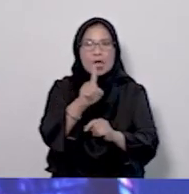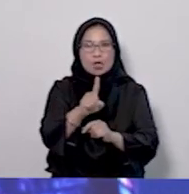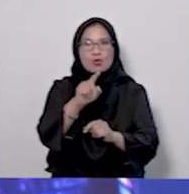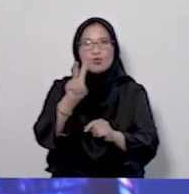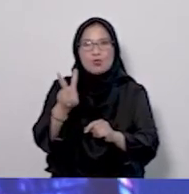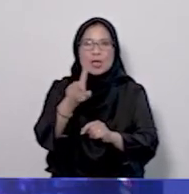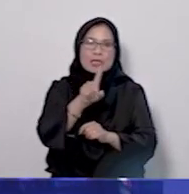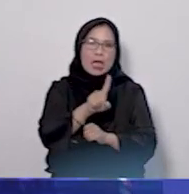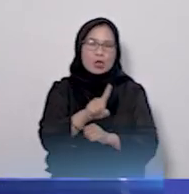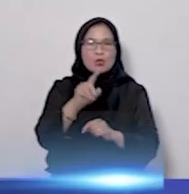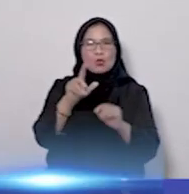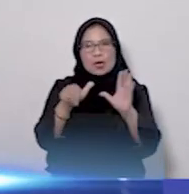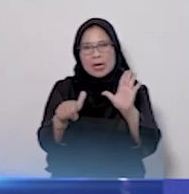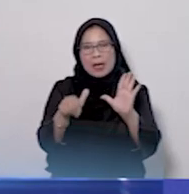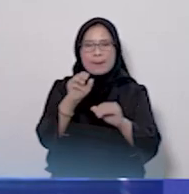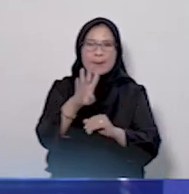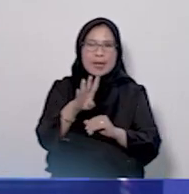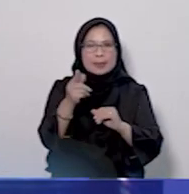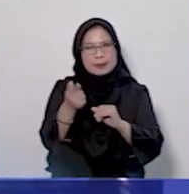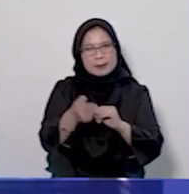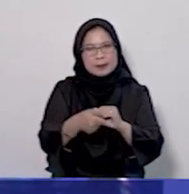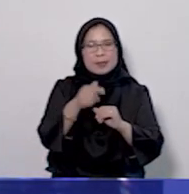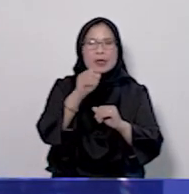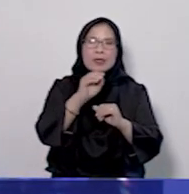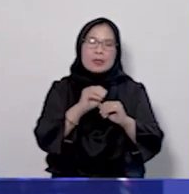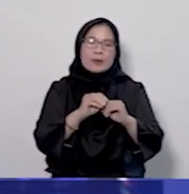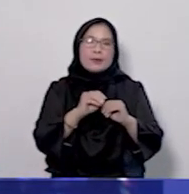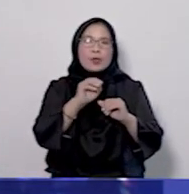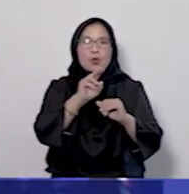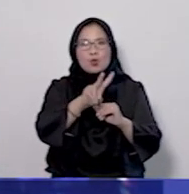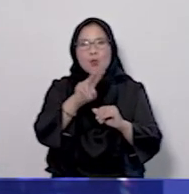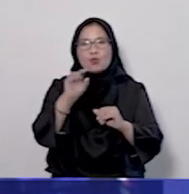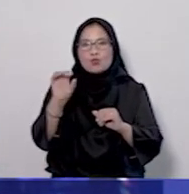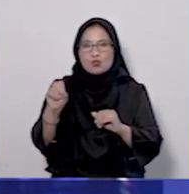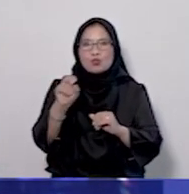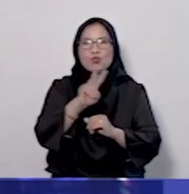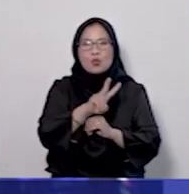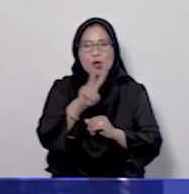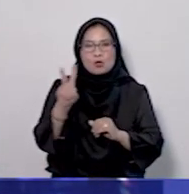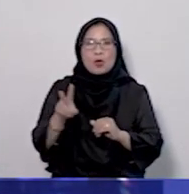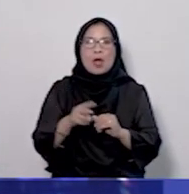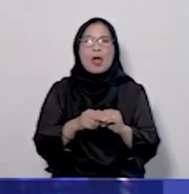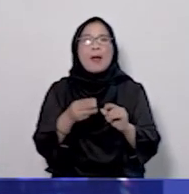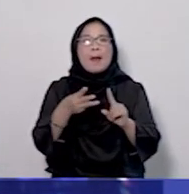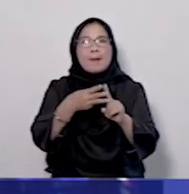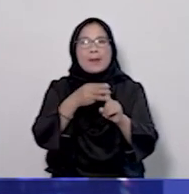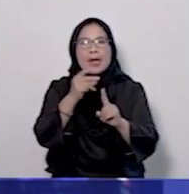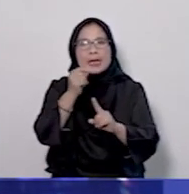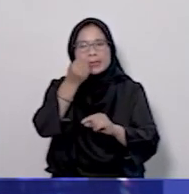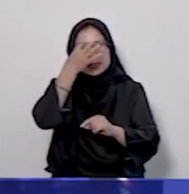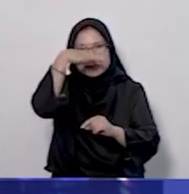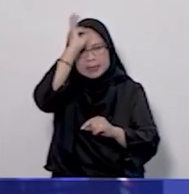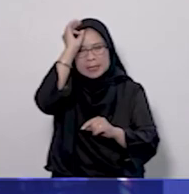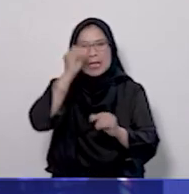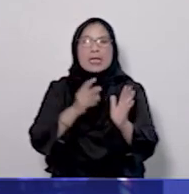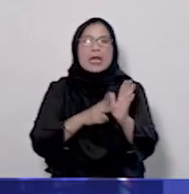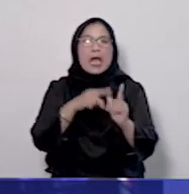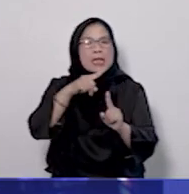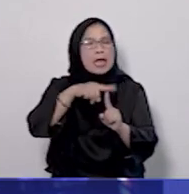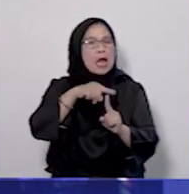2 1 6 4 11 Romawi 2022 bareskrim tanggal 25